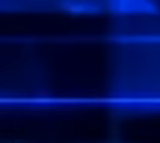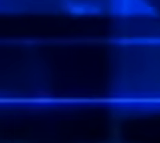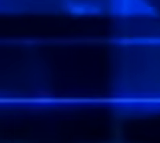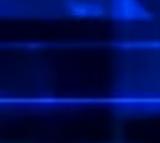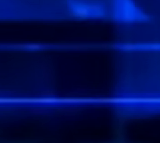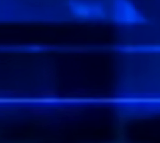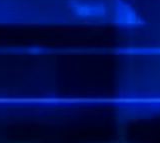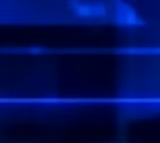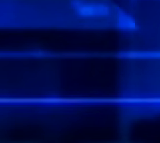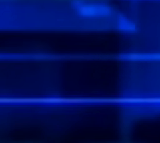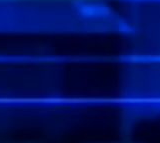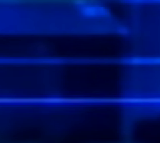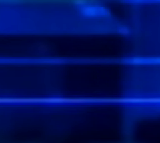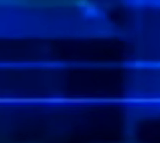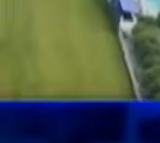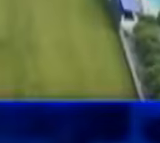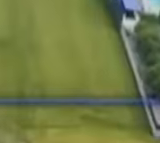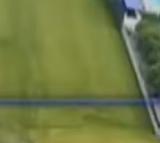Una sa lahat.